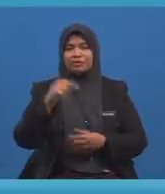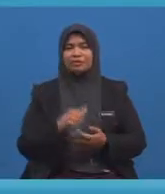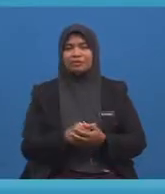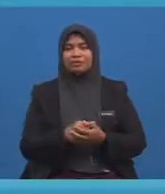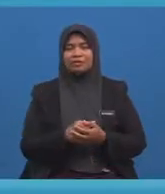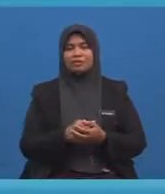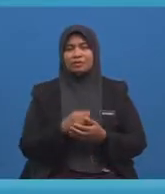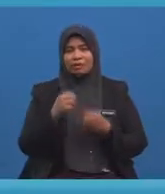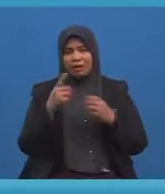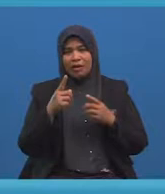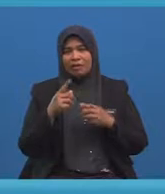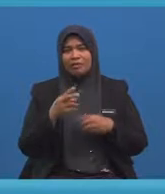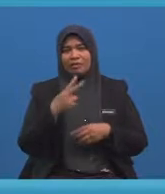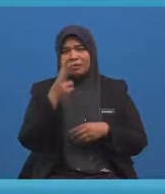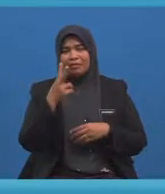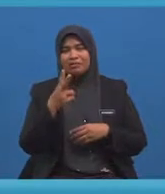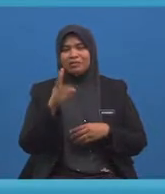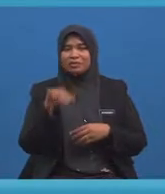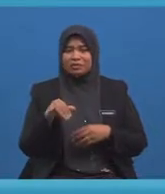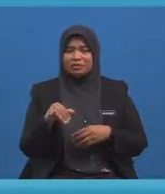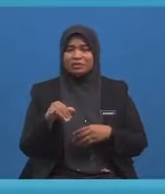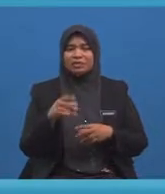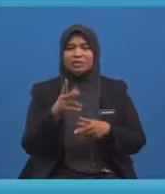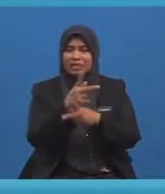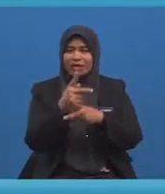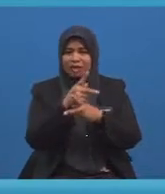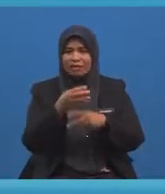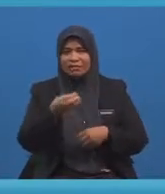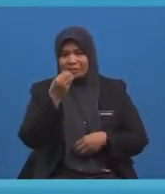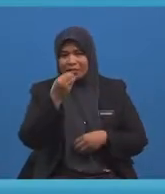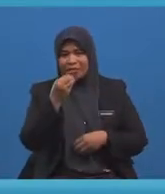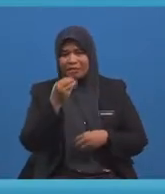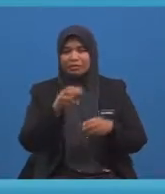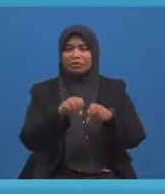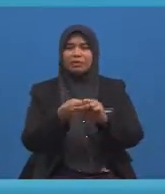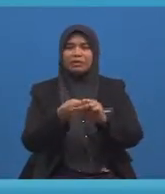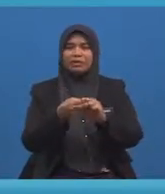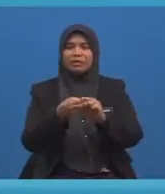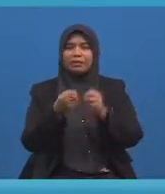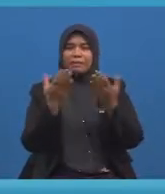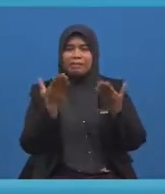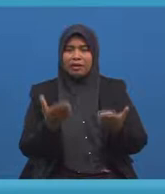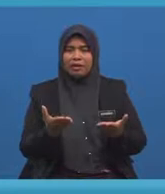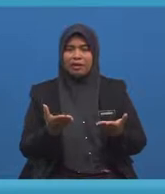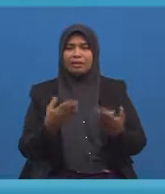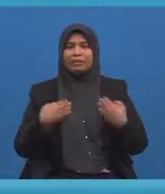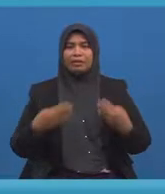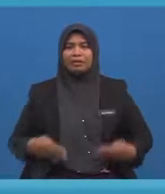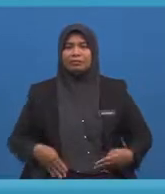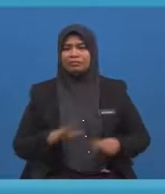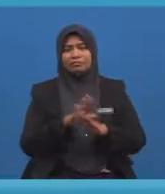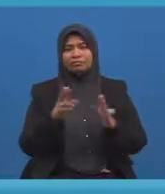Alamak, nampaknya cikgu perlu menjaga pemakanan supaya berat badan tidak naik lagi.